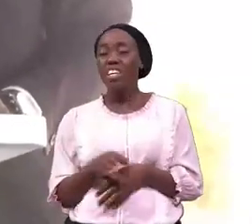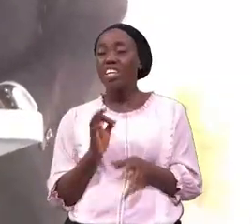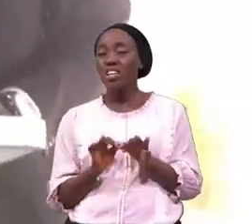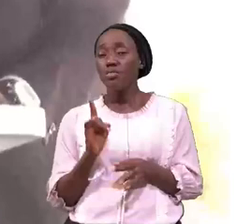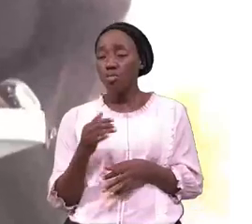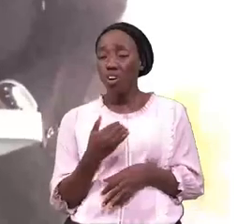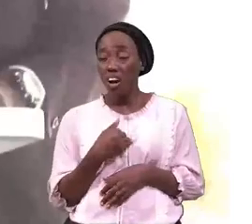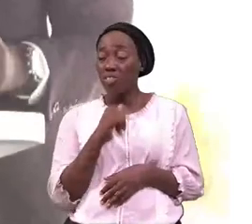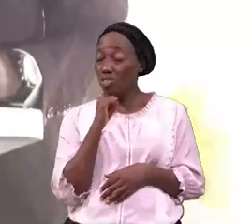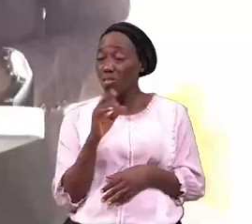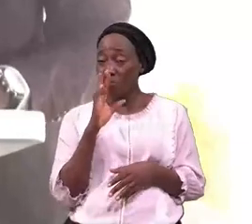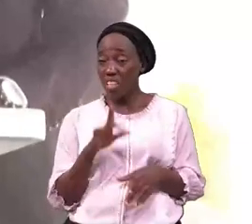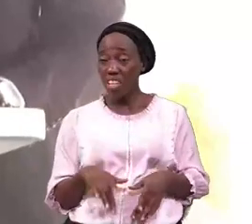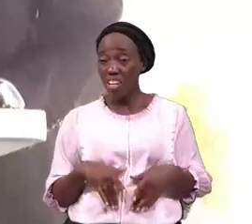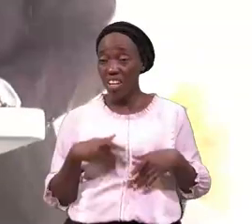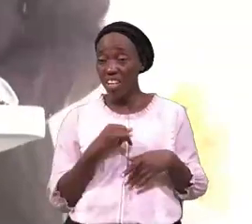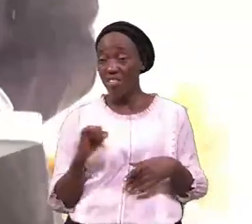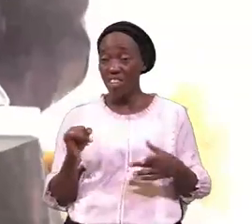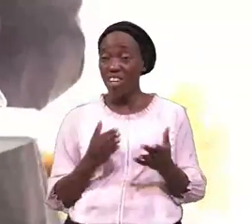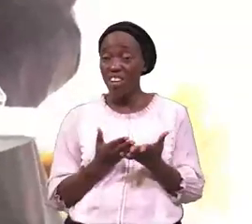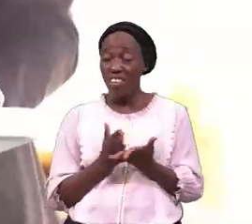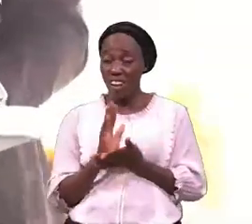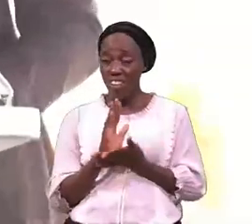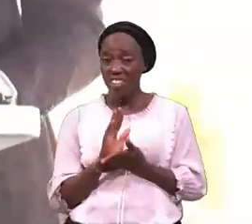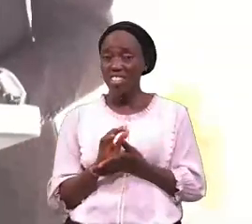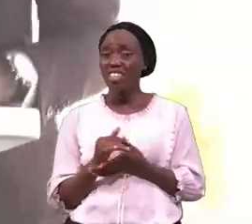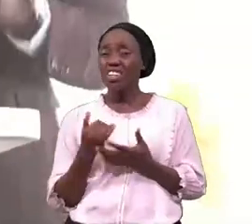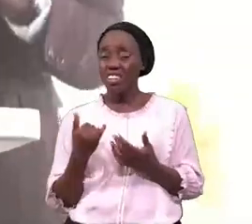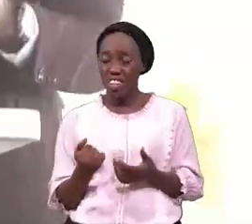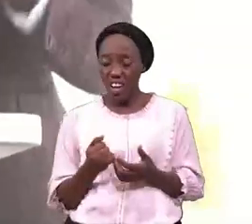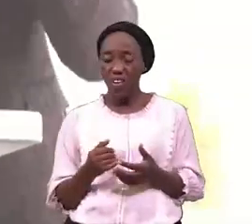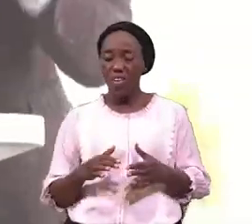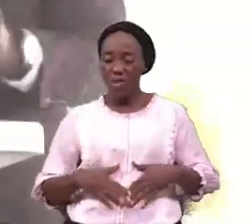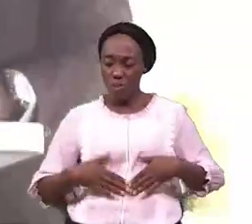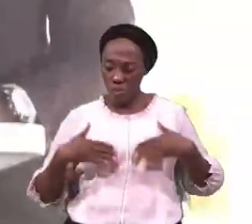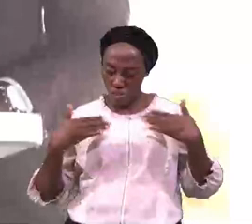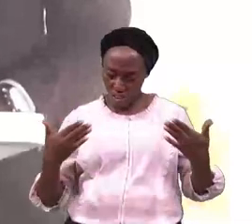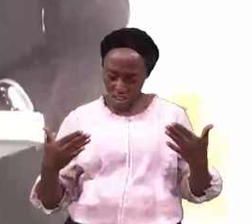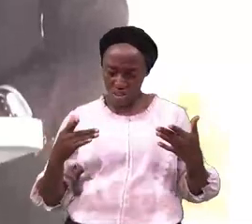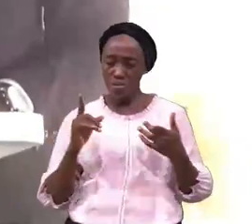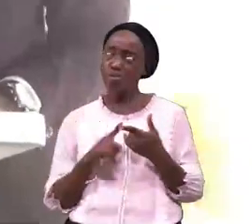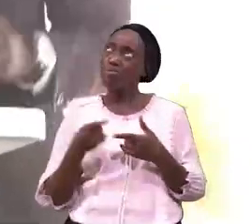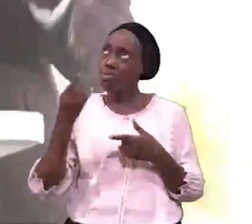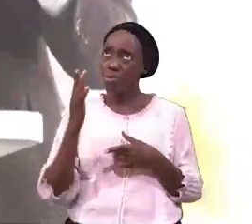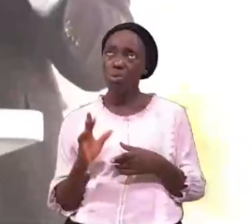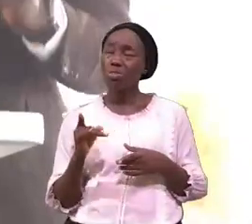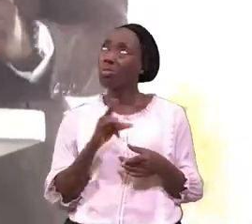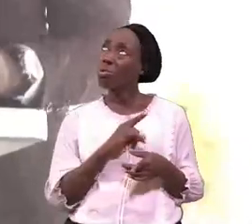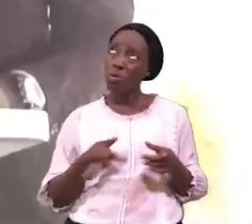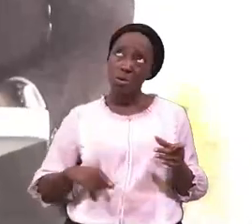Si tu ne menais pas une bonne vie, c'est une question de confession à Dieu. Et dis, Seigneur, pitié de